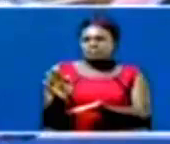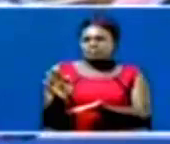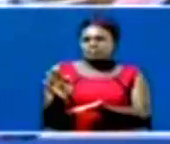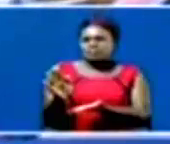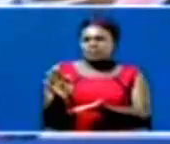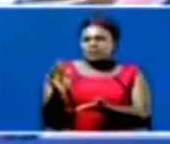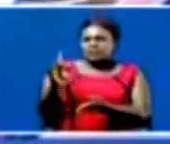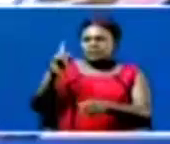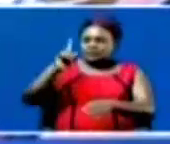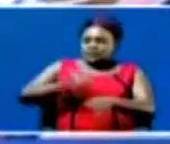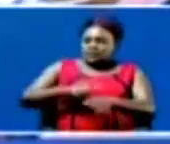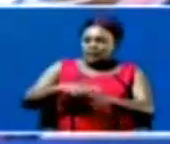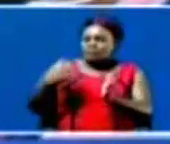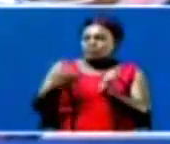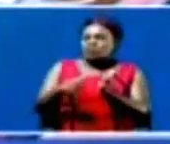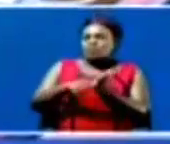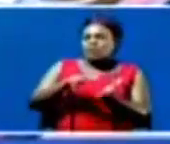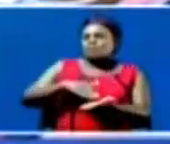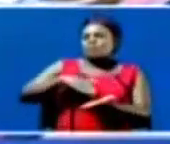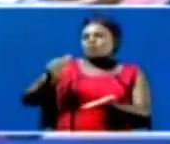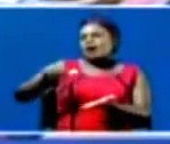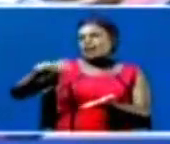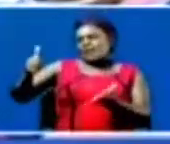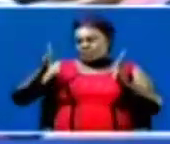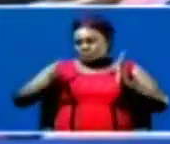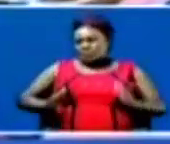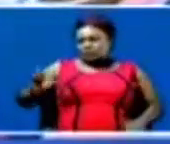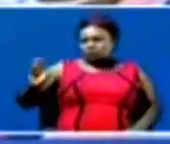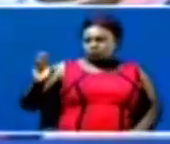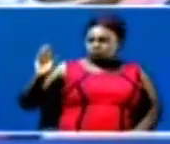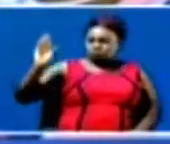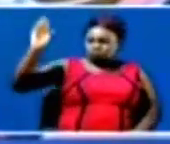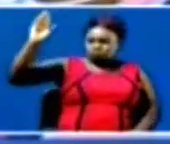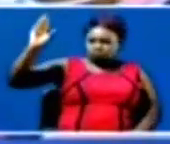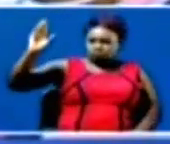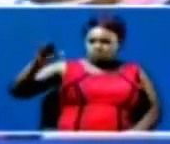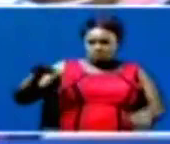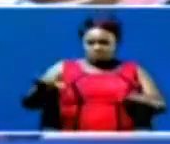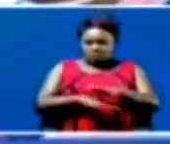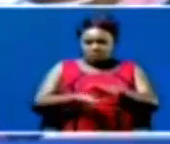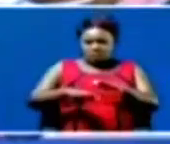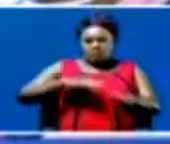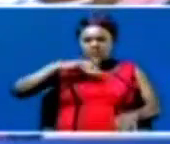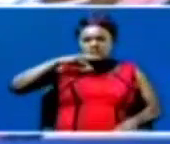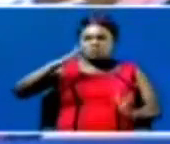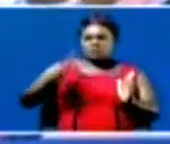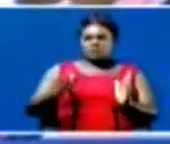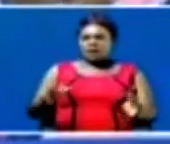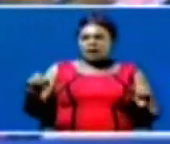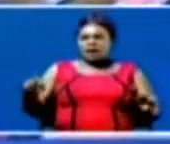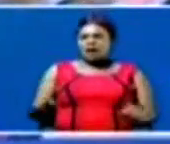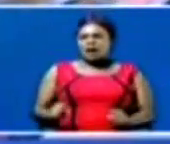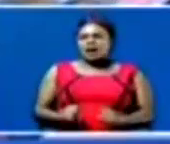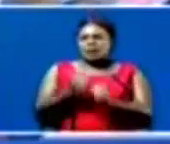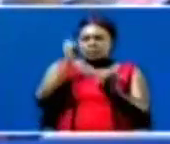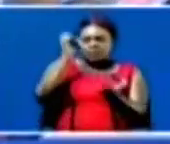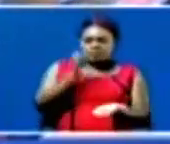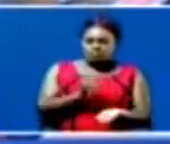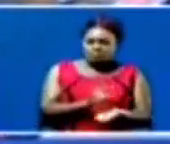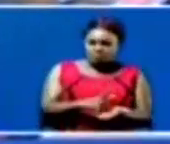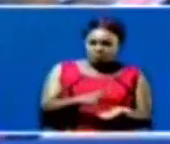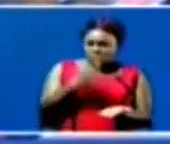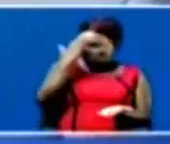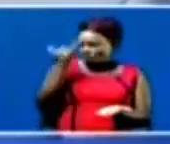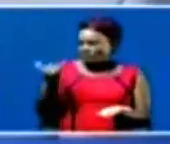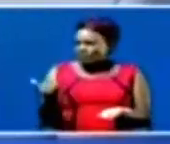Mambo yalipomzidi Buluma, Kennedy Kilwake akaapishwa kuchukua hatamu kama kaimu spika wa bunge. Kilichofanyika wamfurushe Morris Buluma